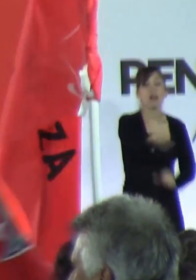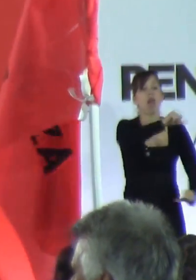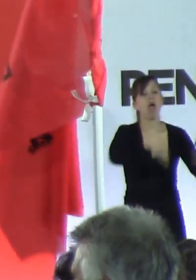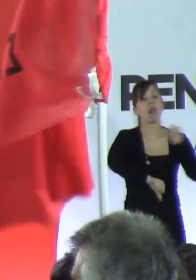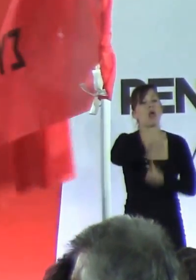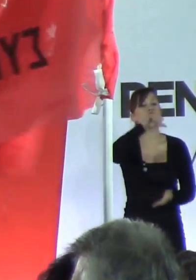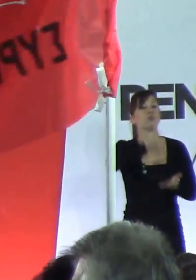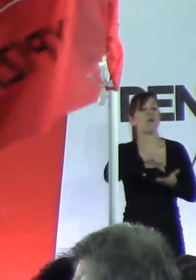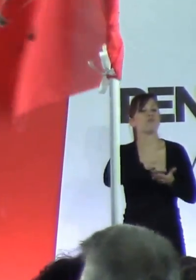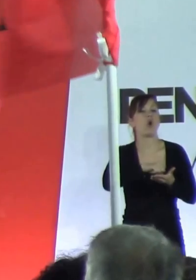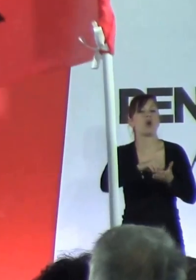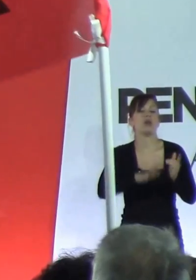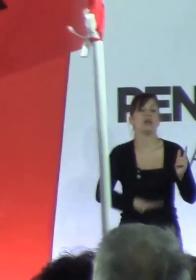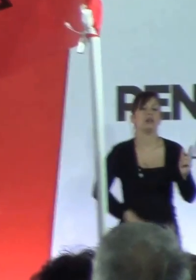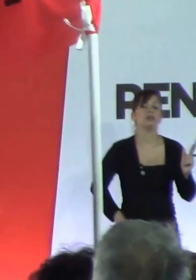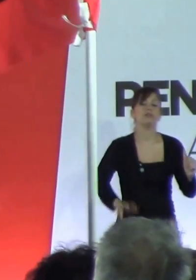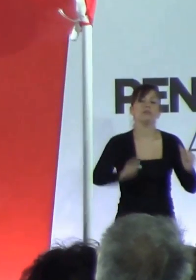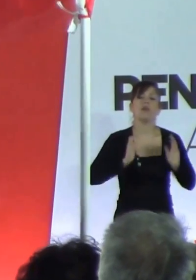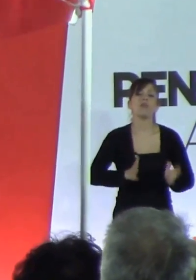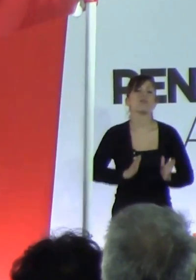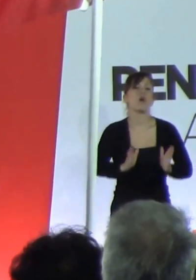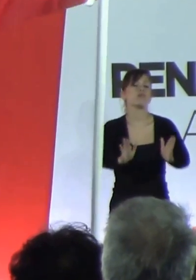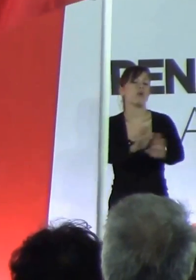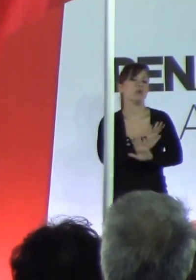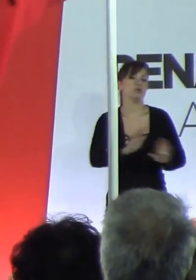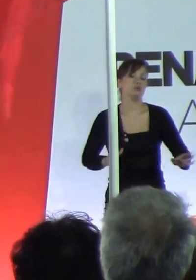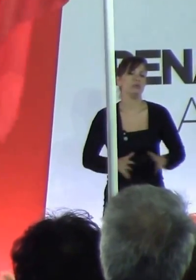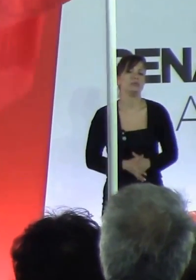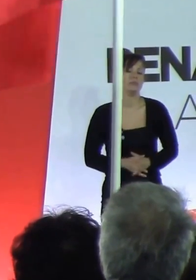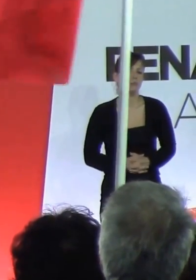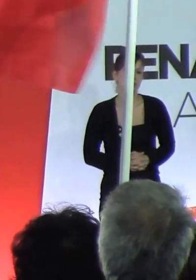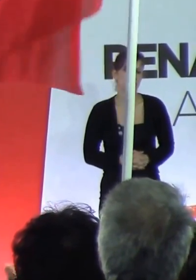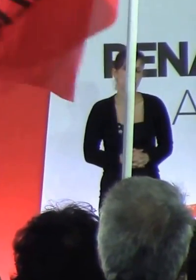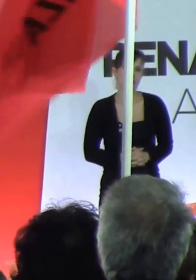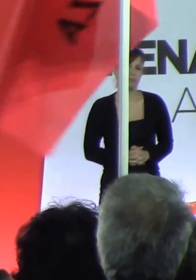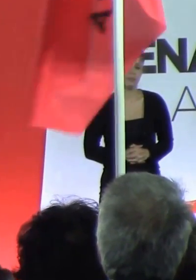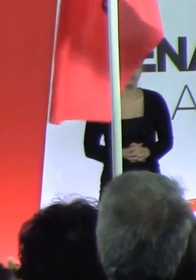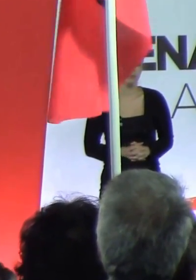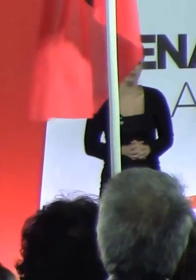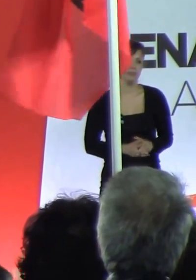στην περιφέρεια Αττικής, να αλλάξουμε τα πράγματα στην πατρίδα.